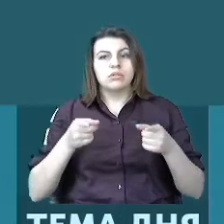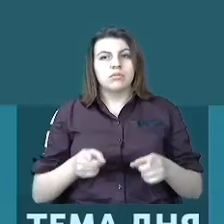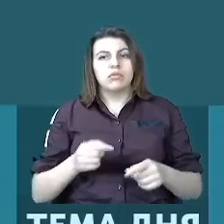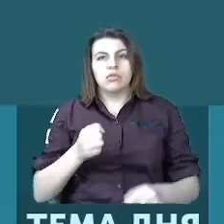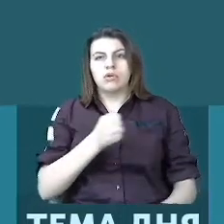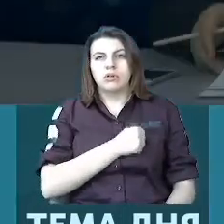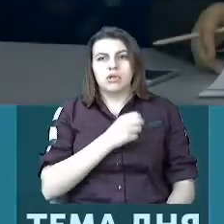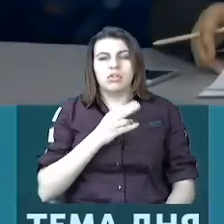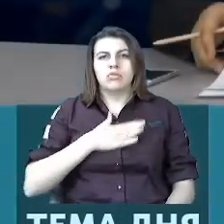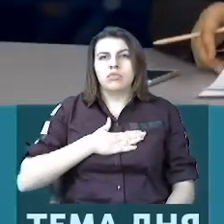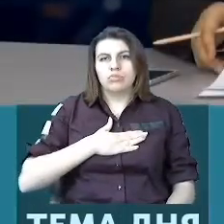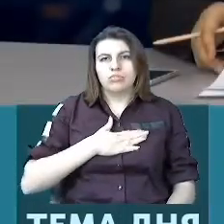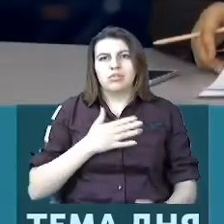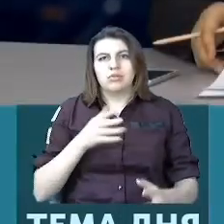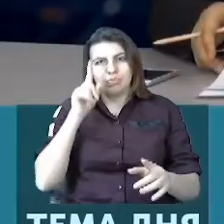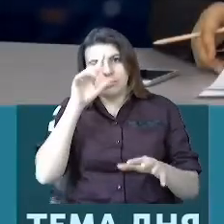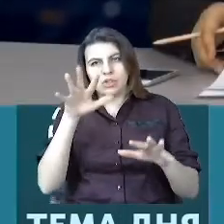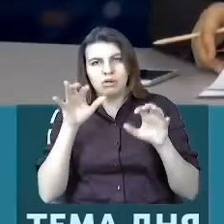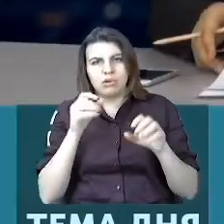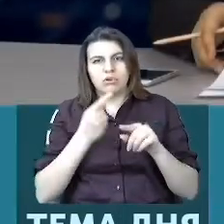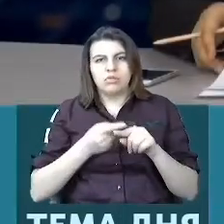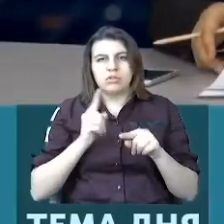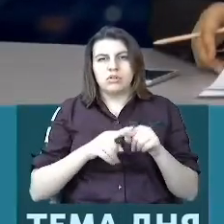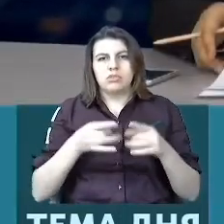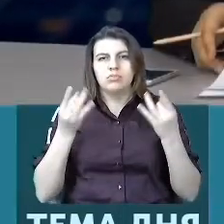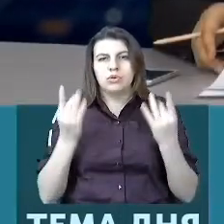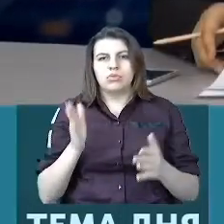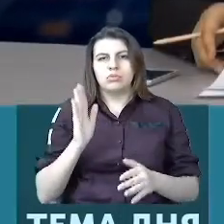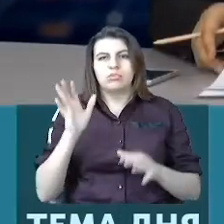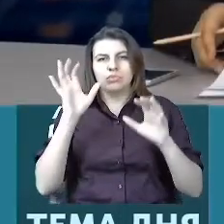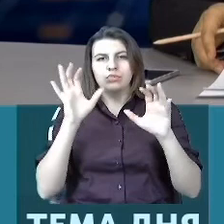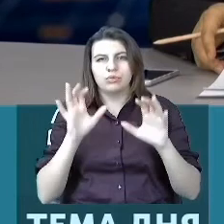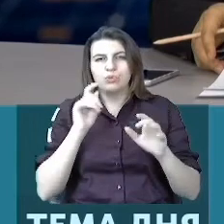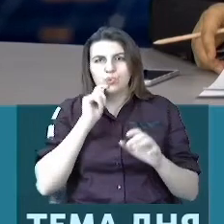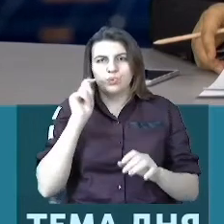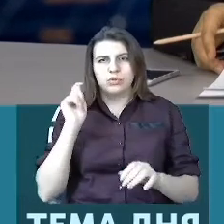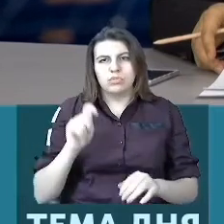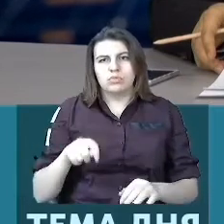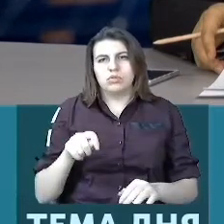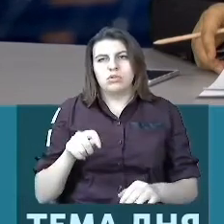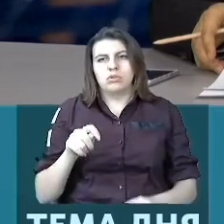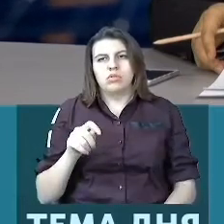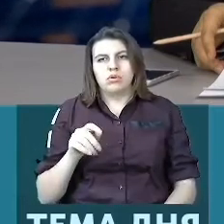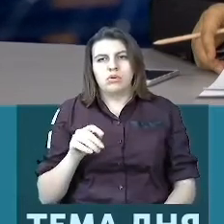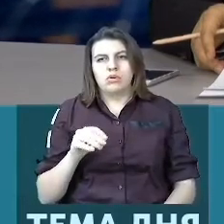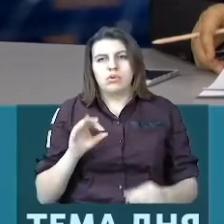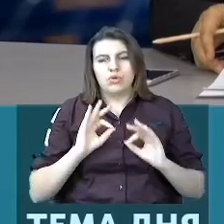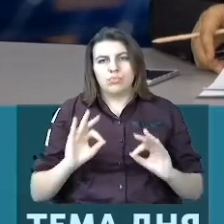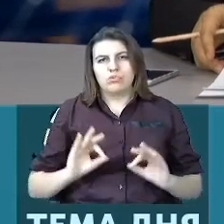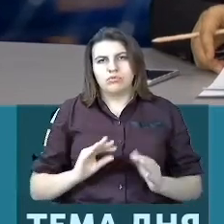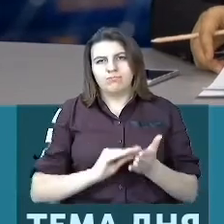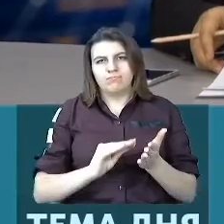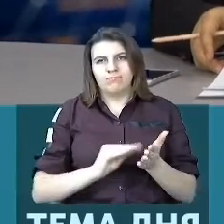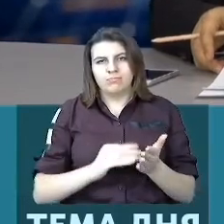там соціальної гарантії, і це просто буде узаконено, мовно кажучи, викладено вже в тексті нормативно-юридичного акту. Почули